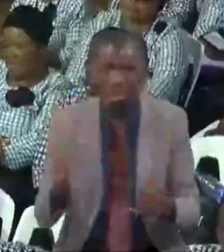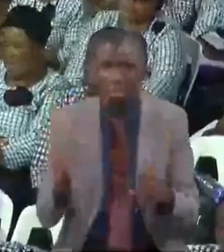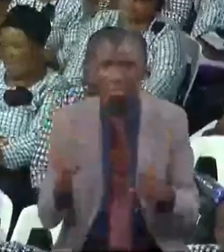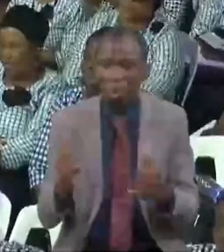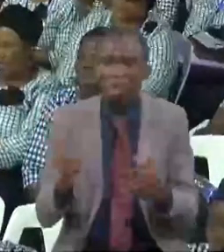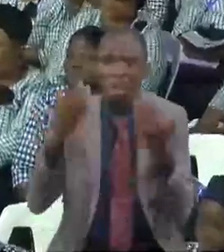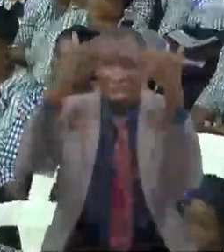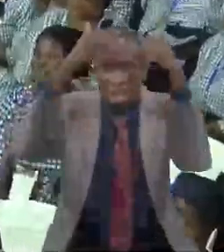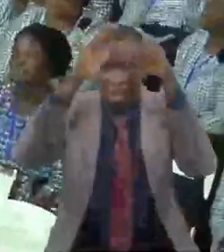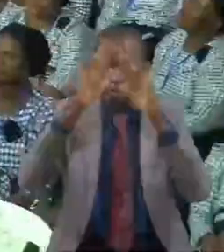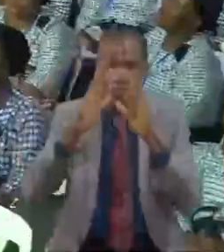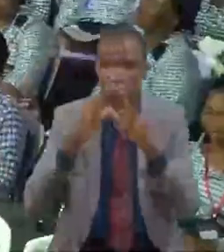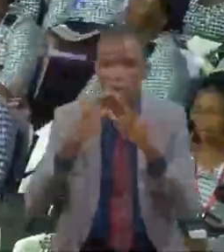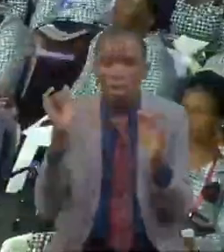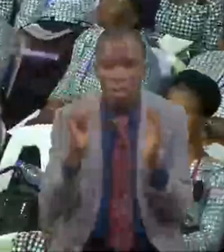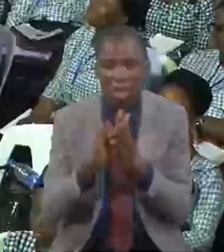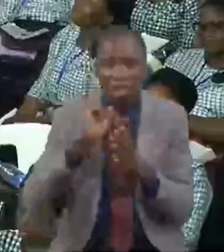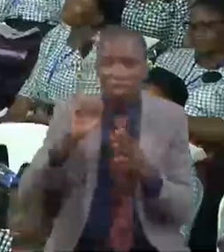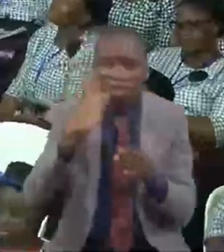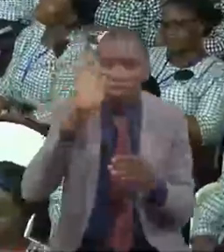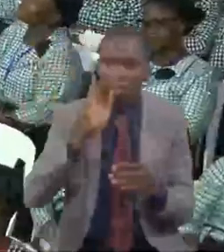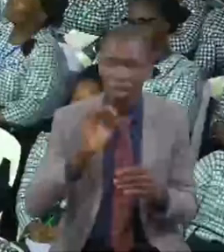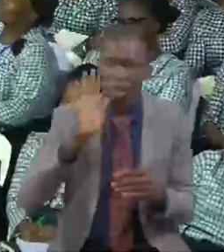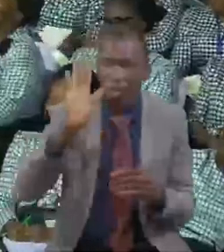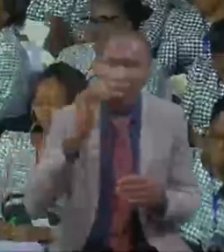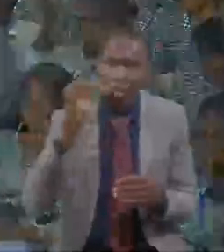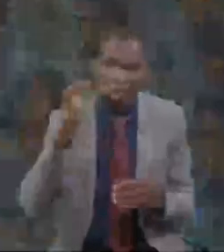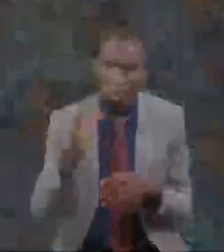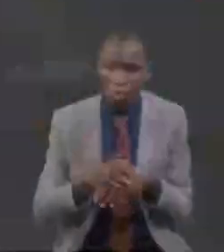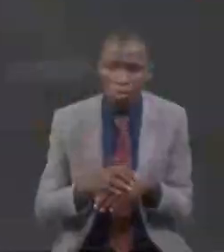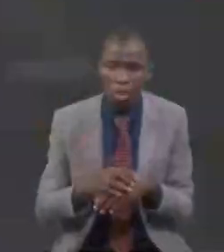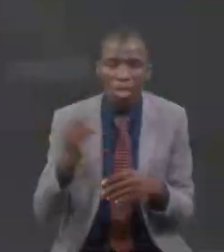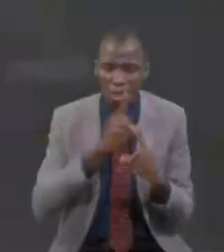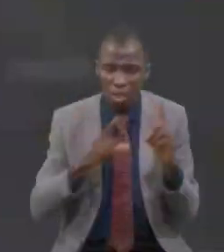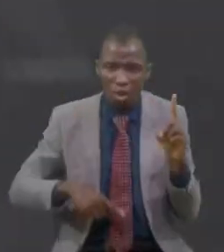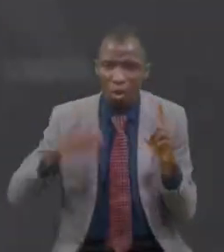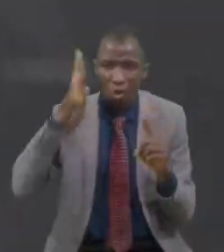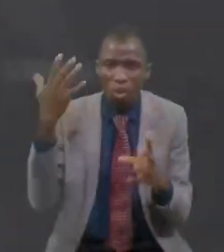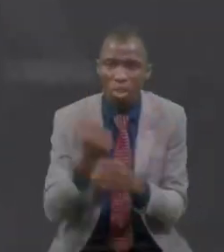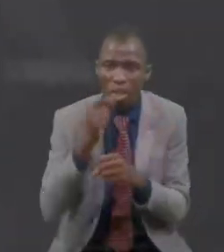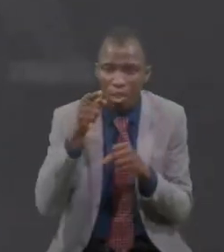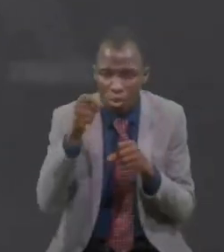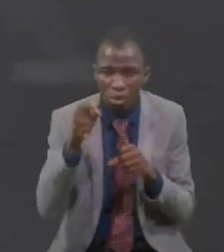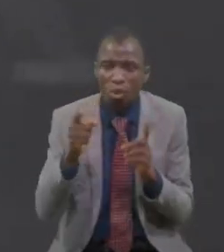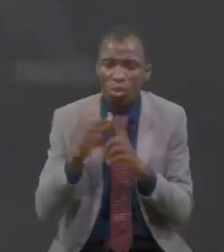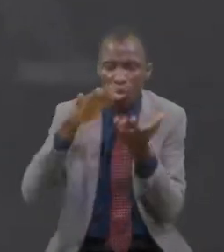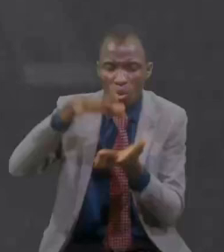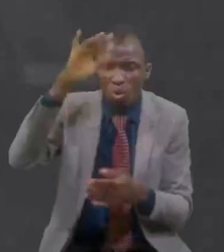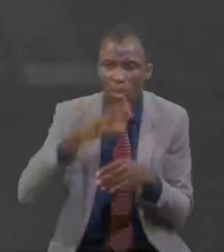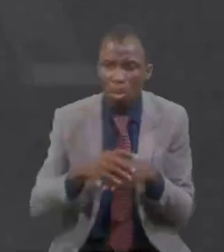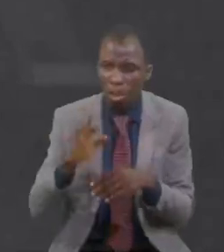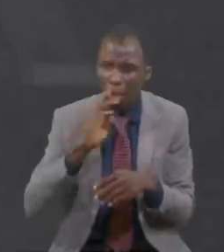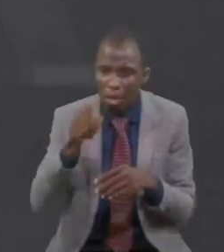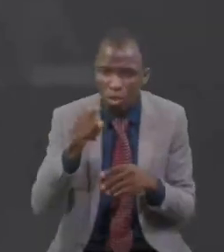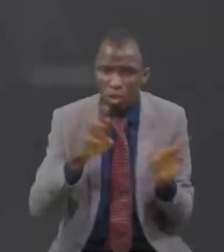ciel c'est votre demeure le Seigneur vous y amènera vous irez la gloire